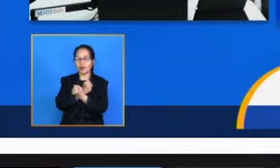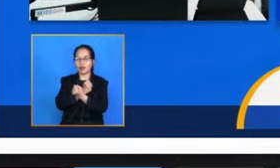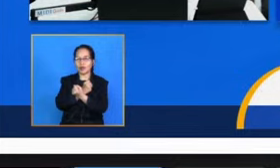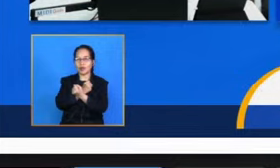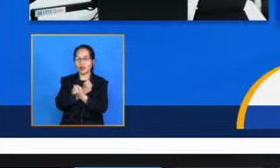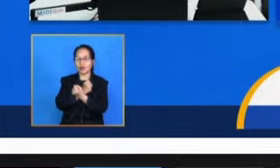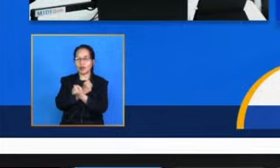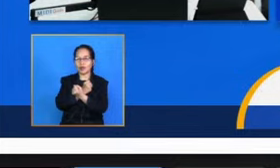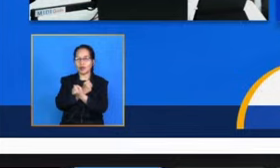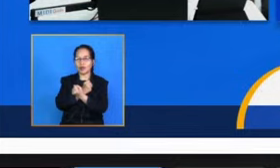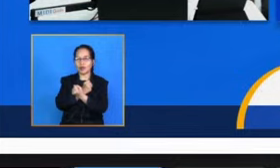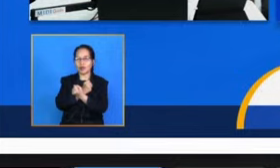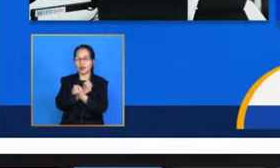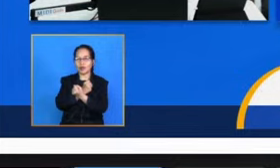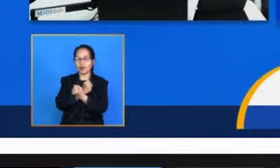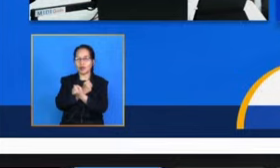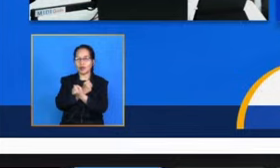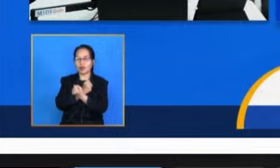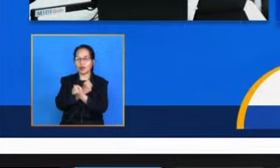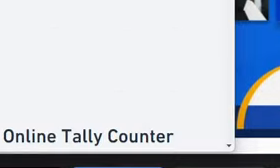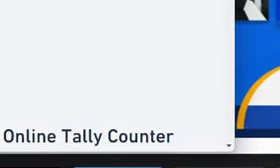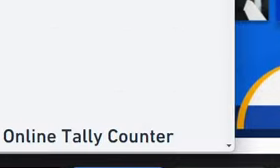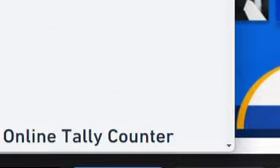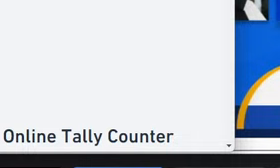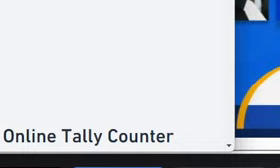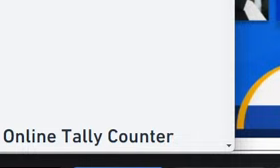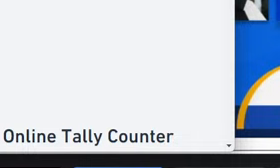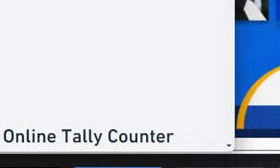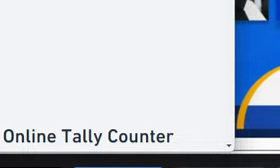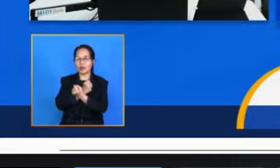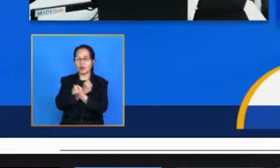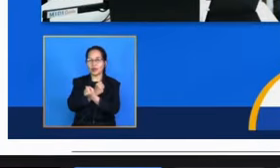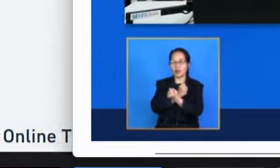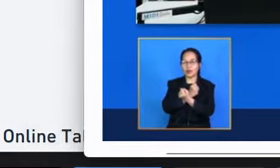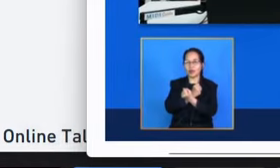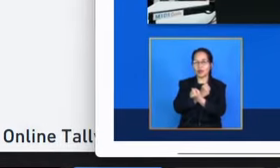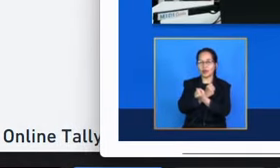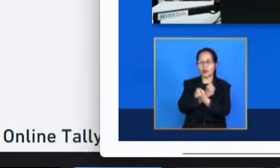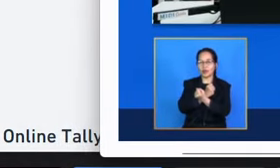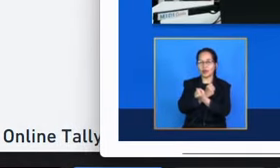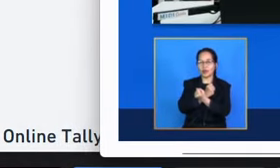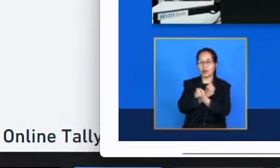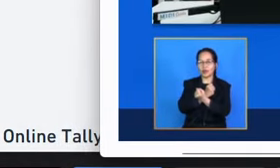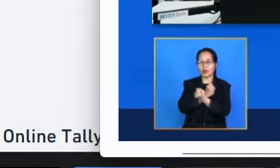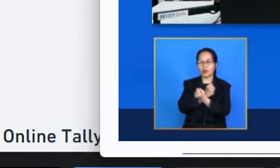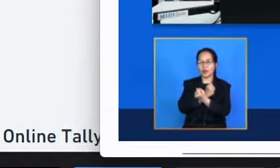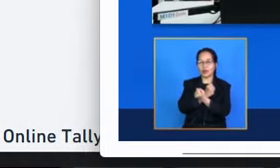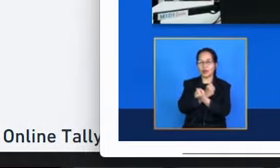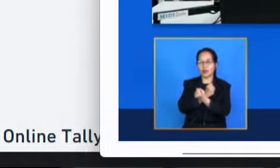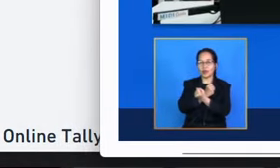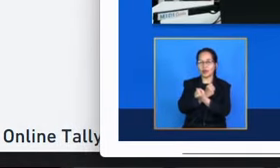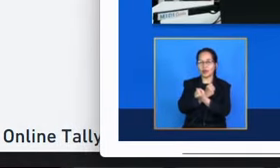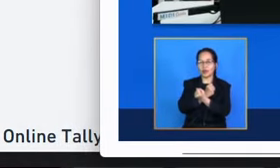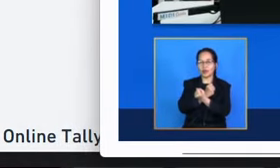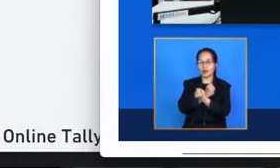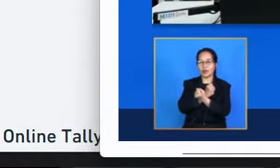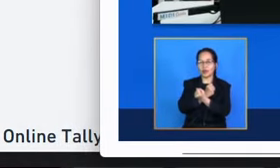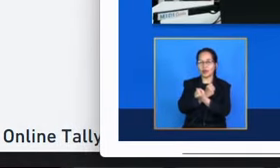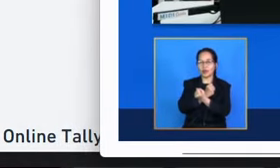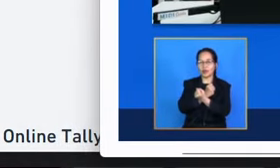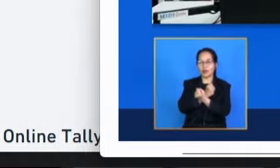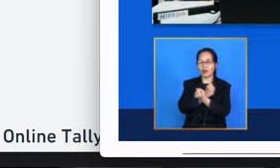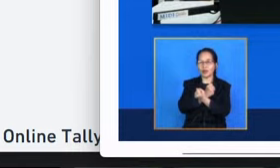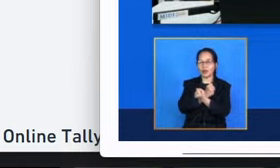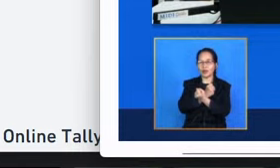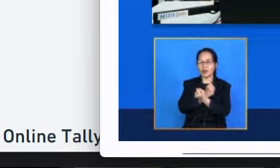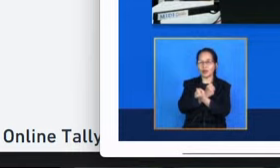Kaya alam mo, Brad Rudel, ngayon sana makita po ninyo ang esensya. Magpigil daw. Eh paano kung basahin natin, sabi ng